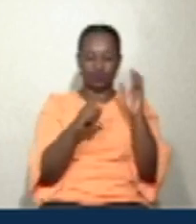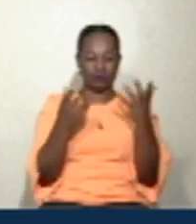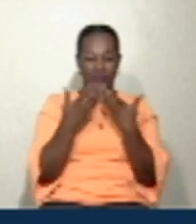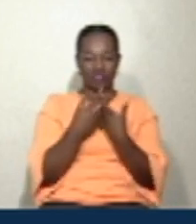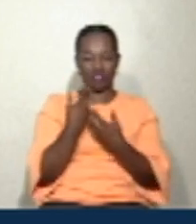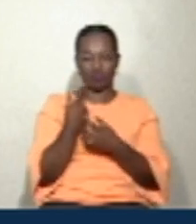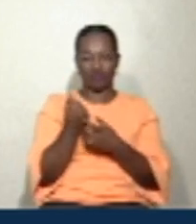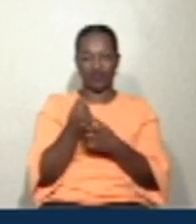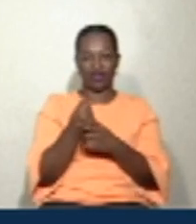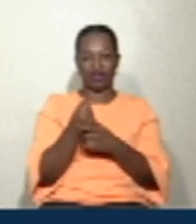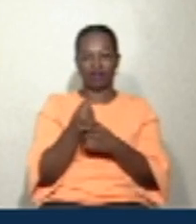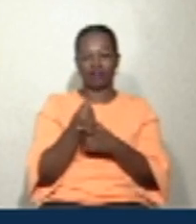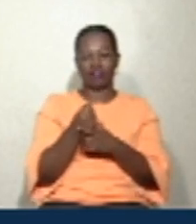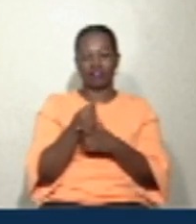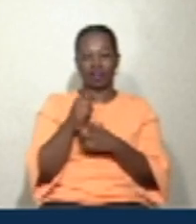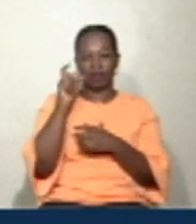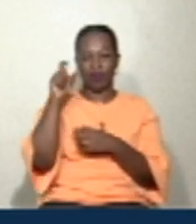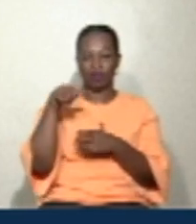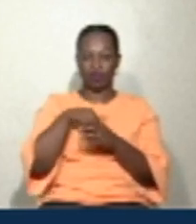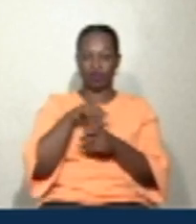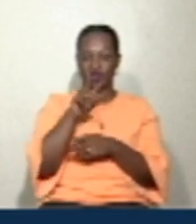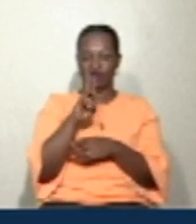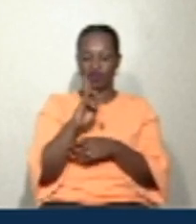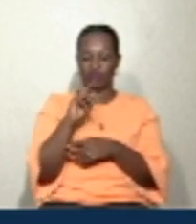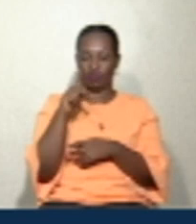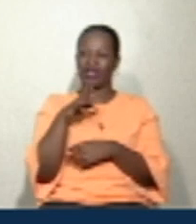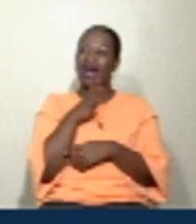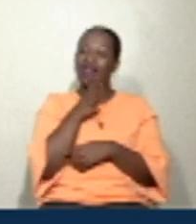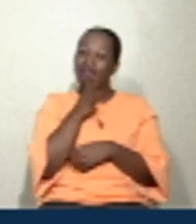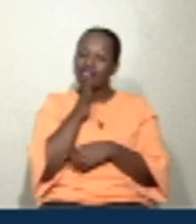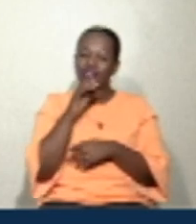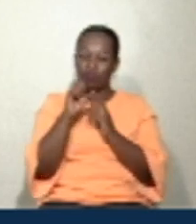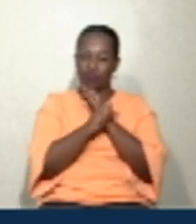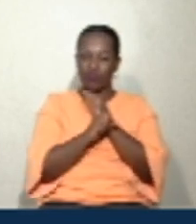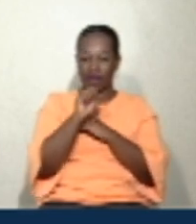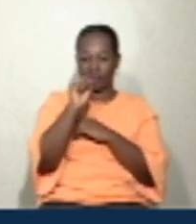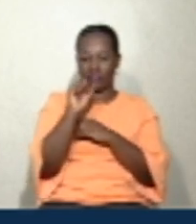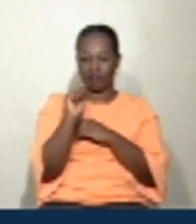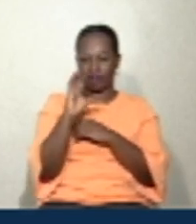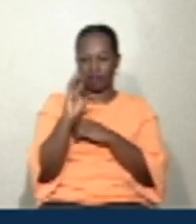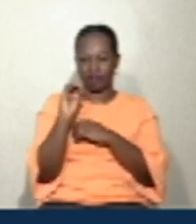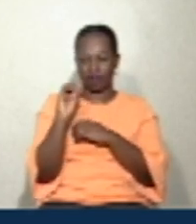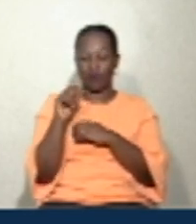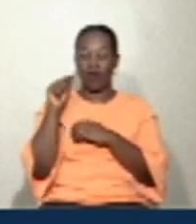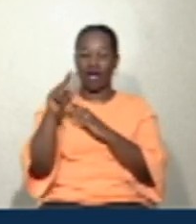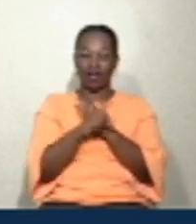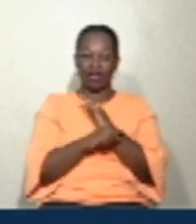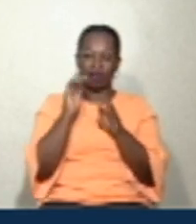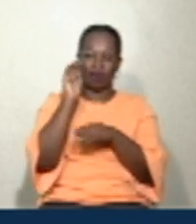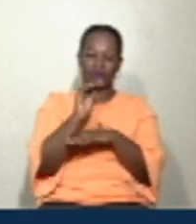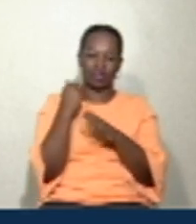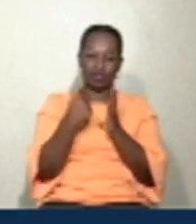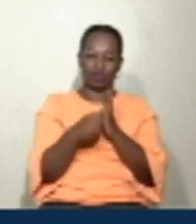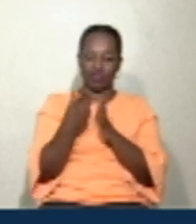n'amafaranga y'abagenerwabikorwa ba VUP atinda mu mirenge sako adahabwa abanyirayo. Aka karere kandi kabajijwe ku kibazo